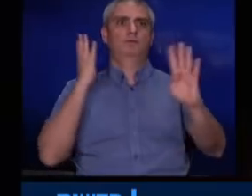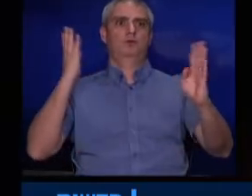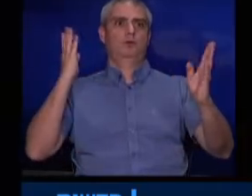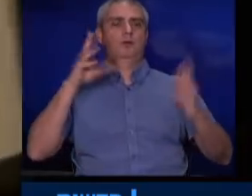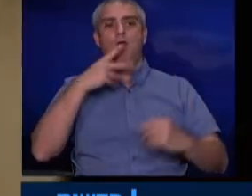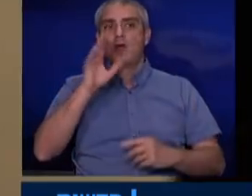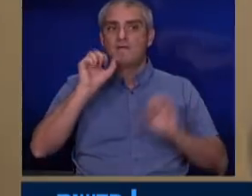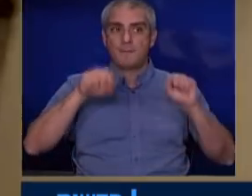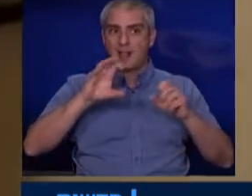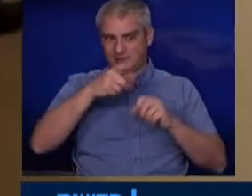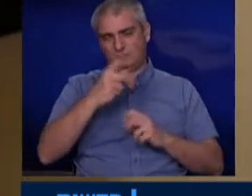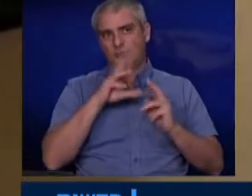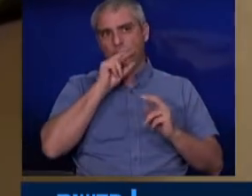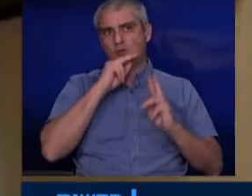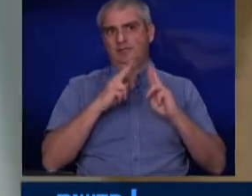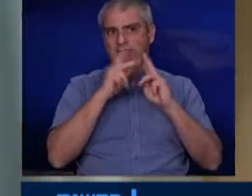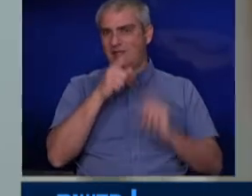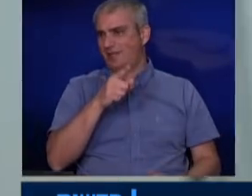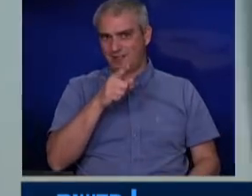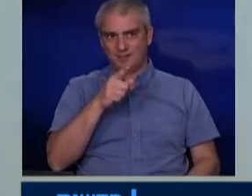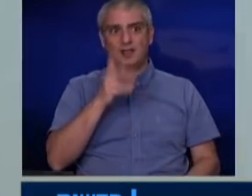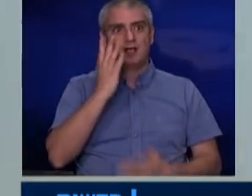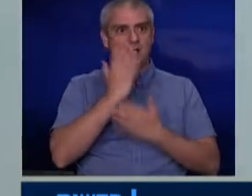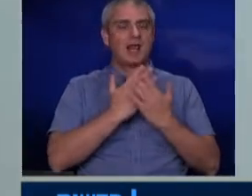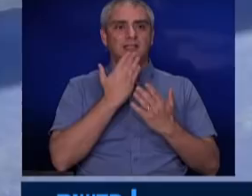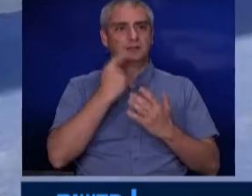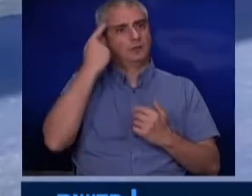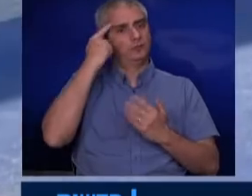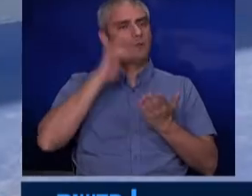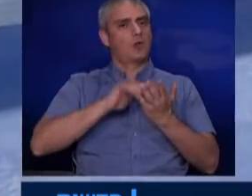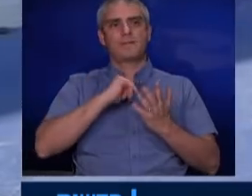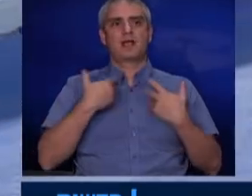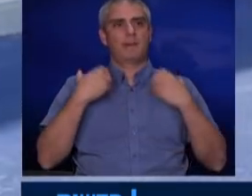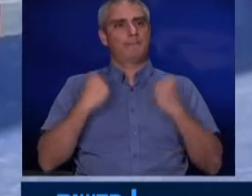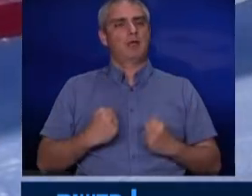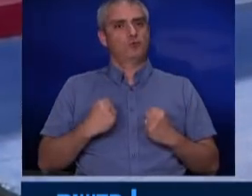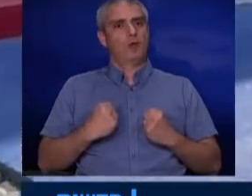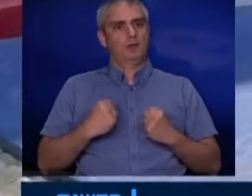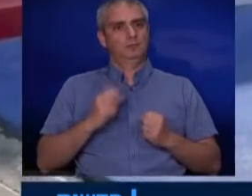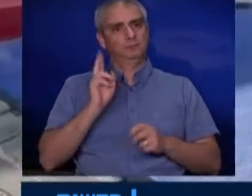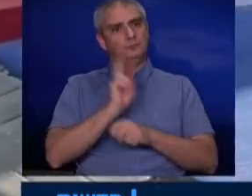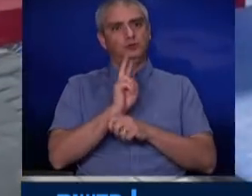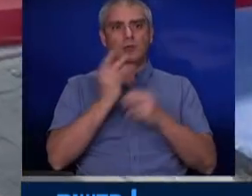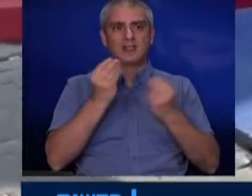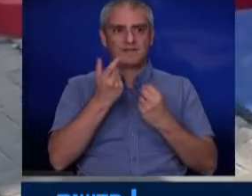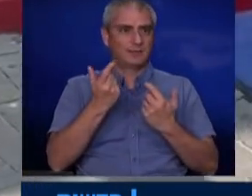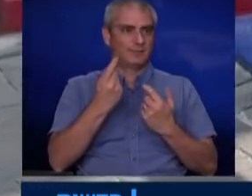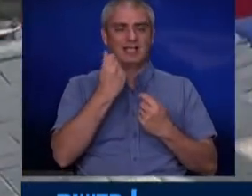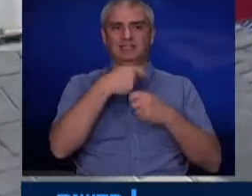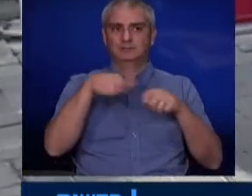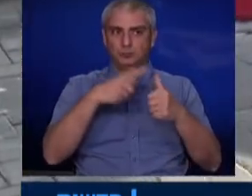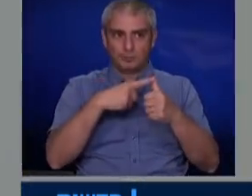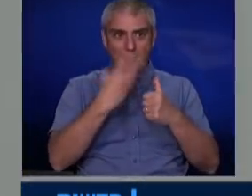מרבית בעלי הכספות כאן הם צרפתים, אך יש גם ישראלים שחשבו שזה המקום הבטוח ביותר להפקיד את חפציהם. כסף